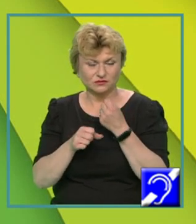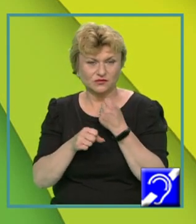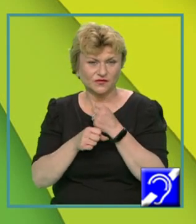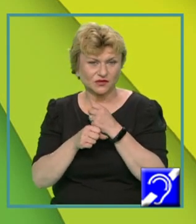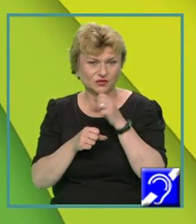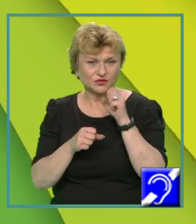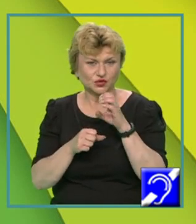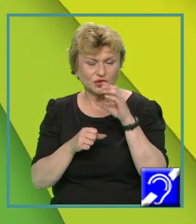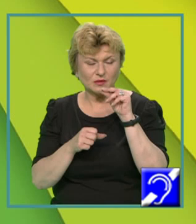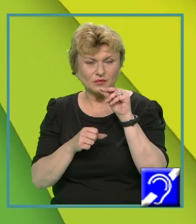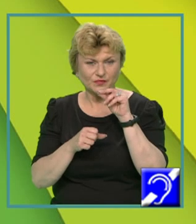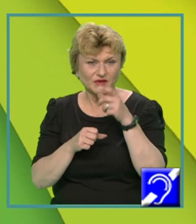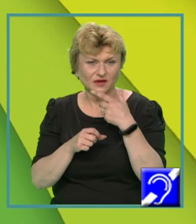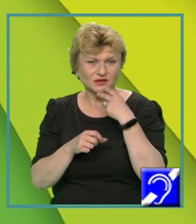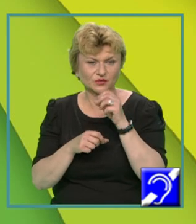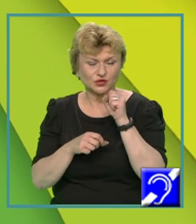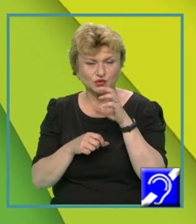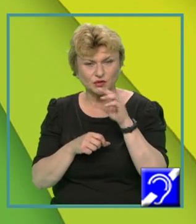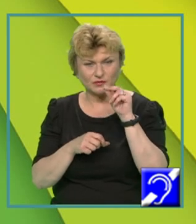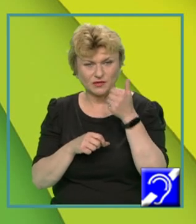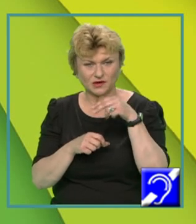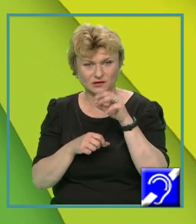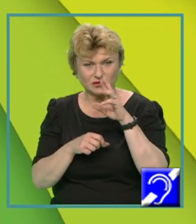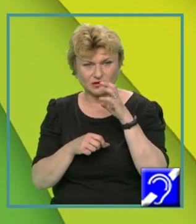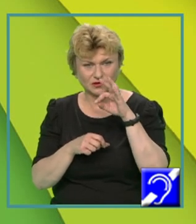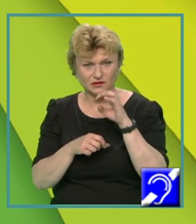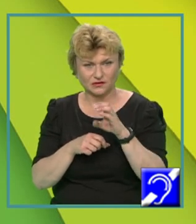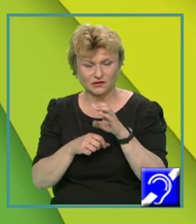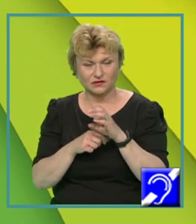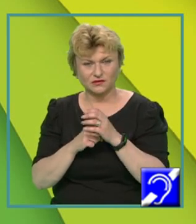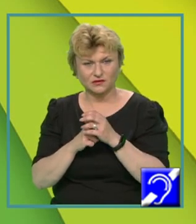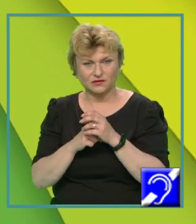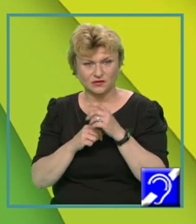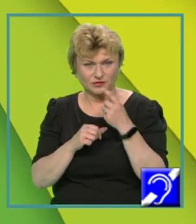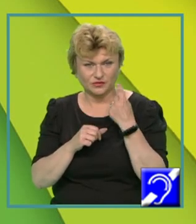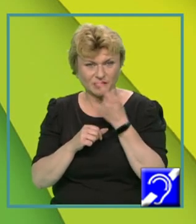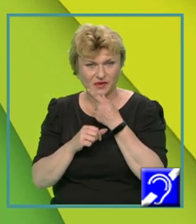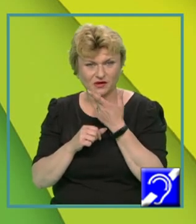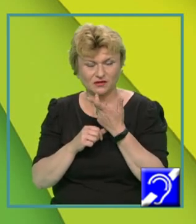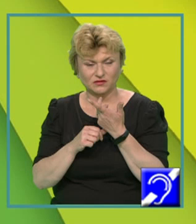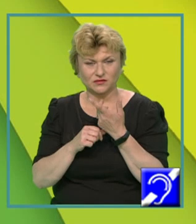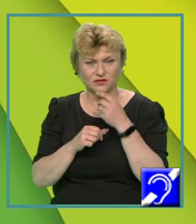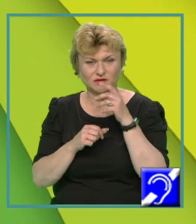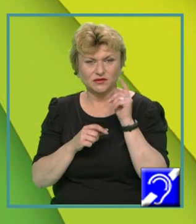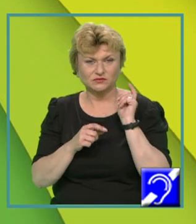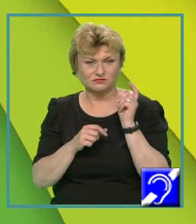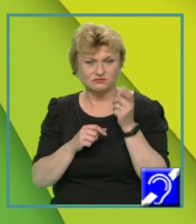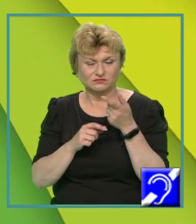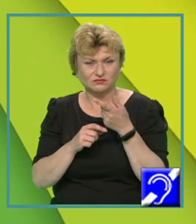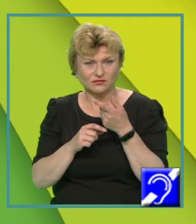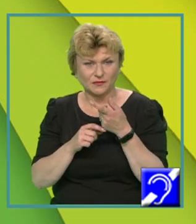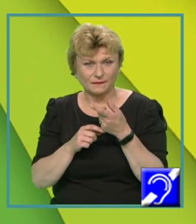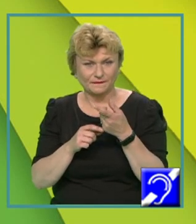pancreatic conține enzime, tripsina și chemotripsina, care atacă proteinele, lipaza pancreatică, care atacă